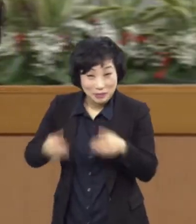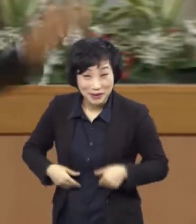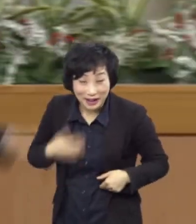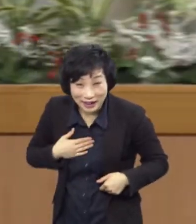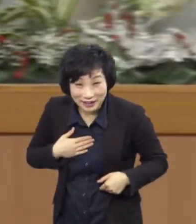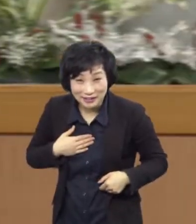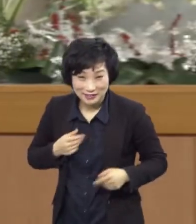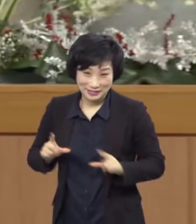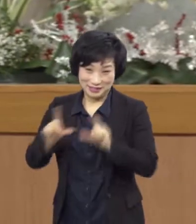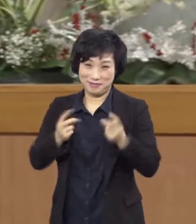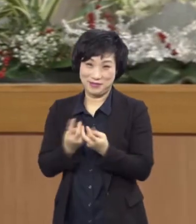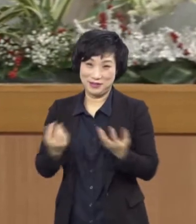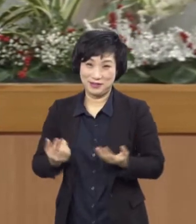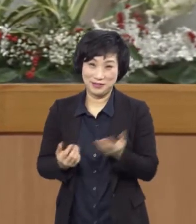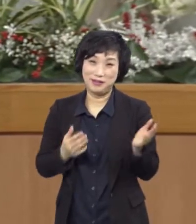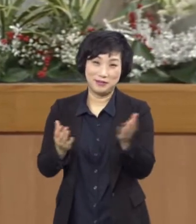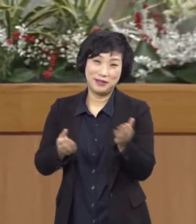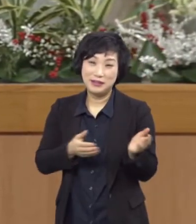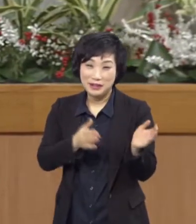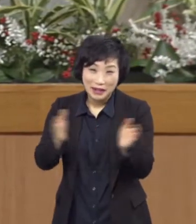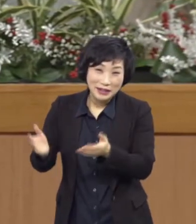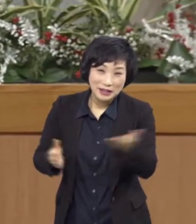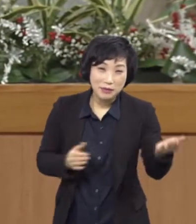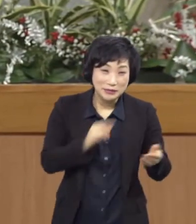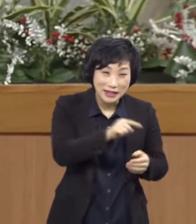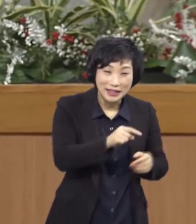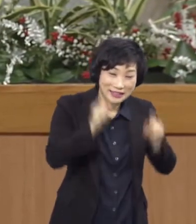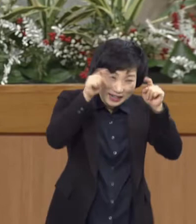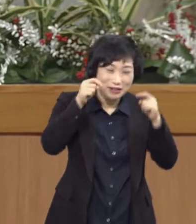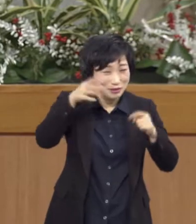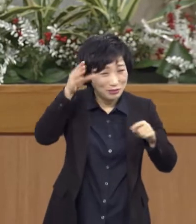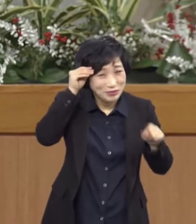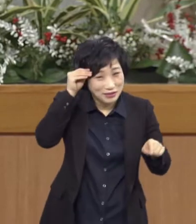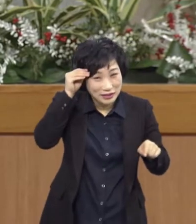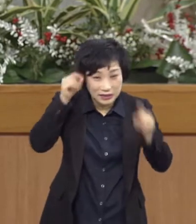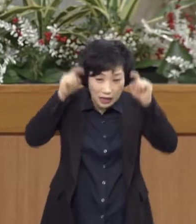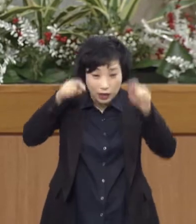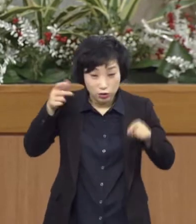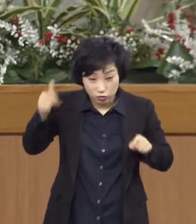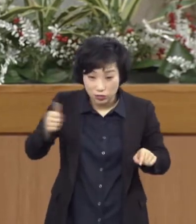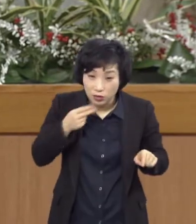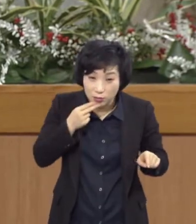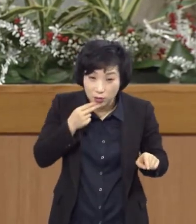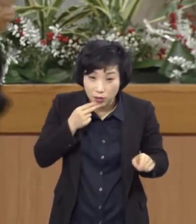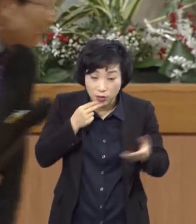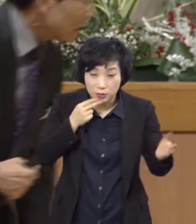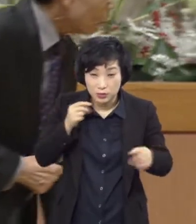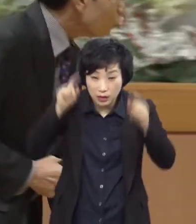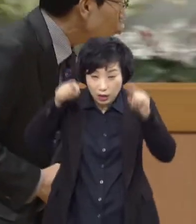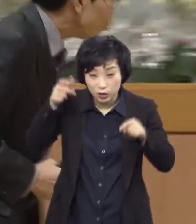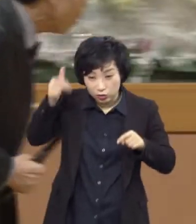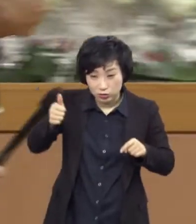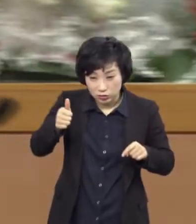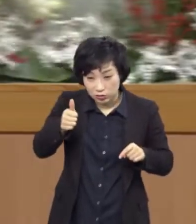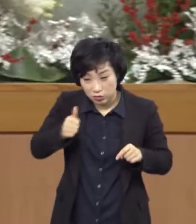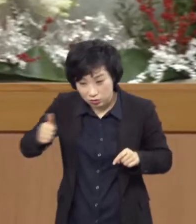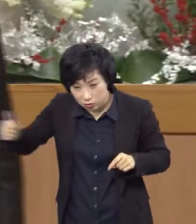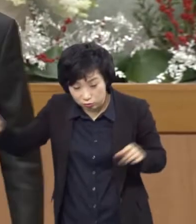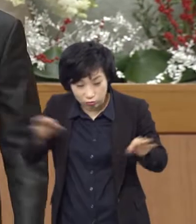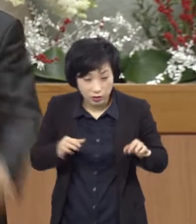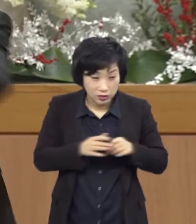양은 얼마나 미련하냐. 목자가 없으면 주들끼리 다 제 눈 가는 대로 흩어져